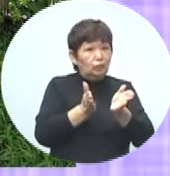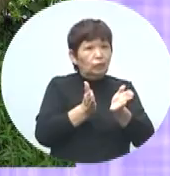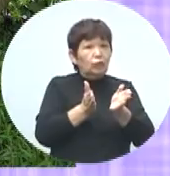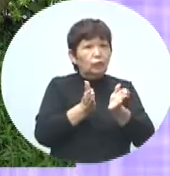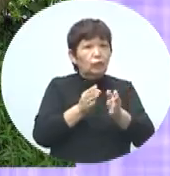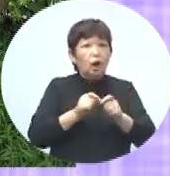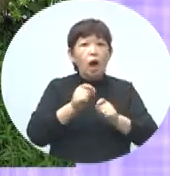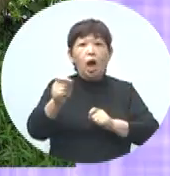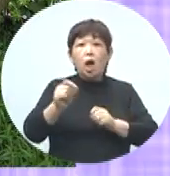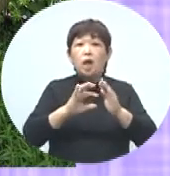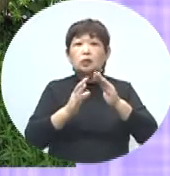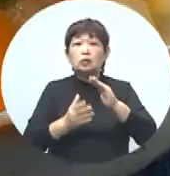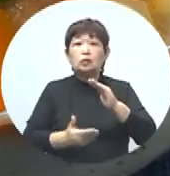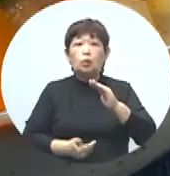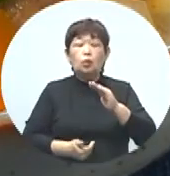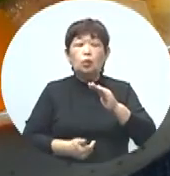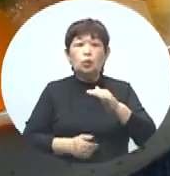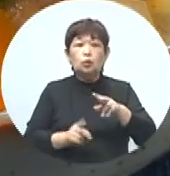美さん。